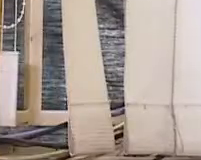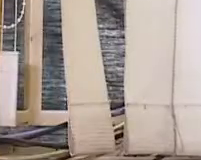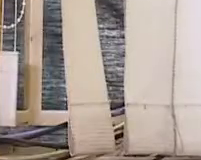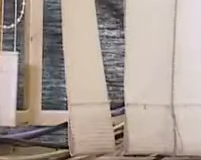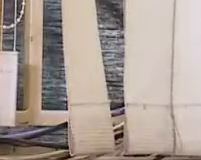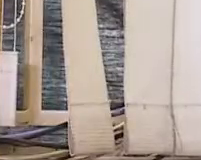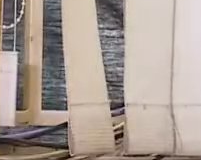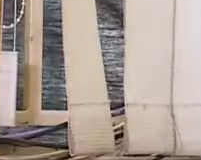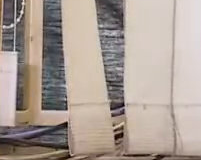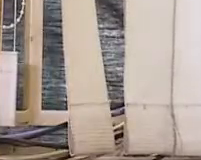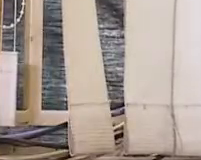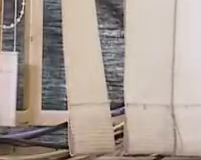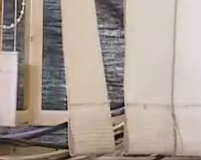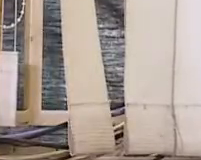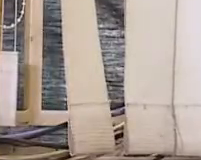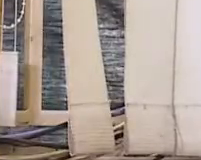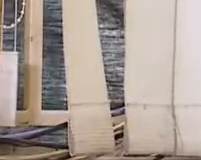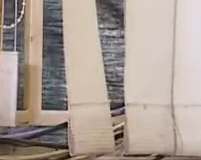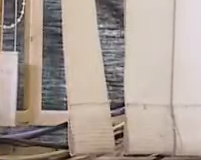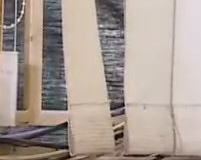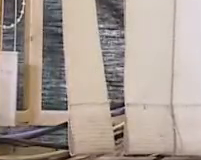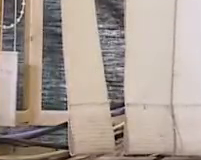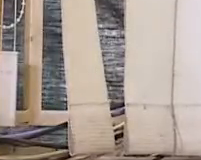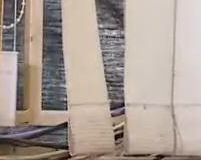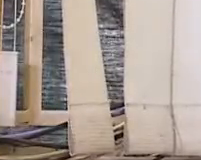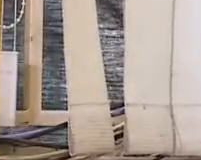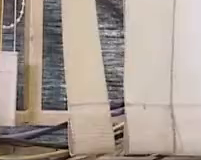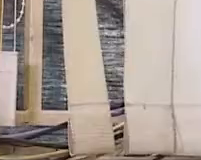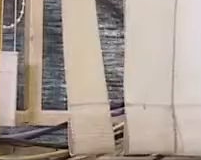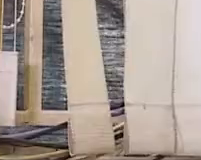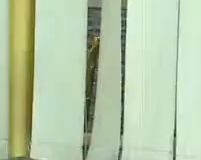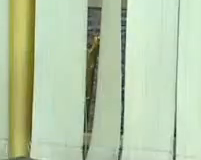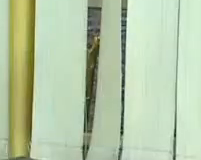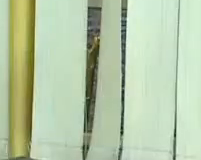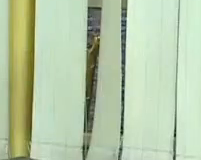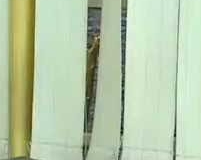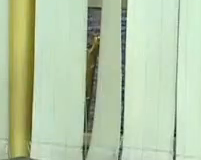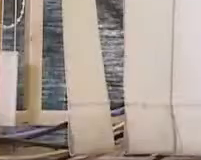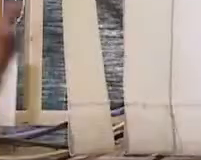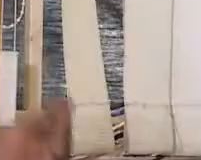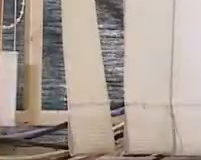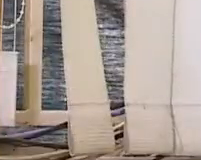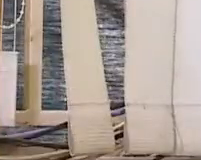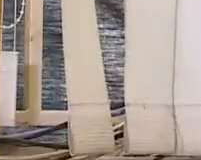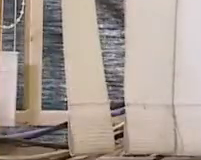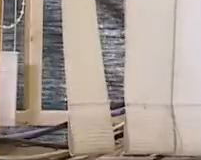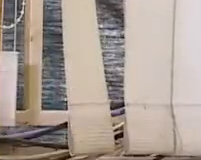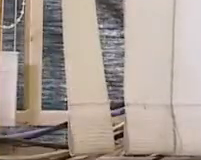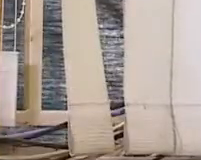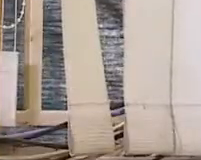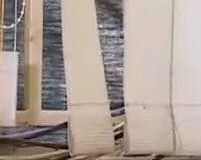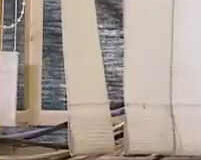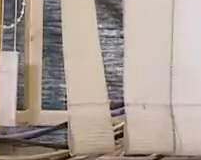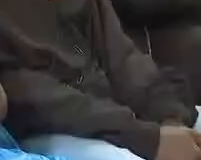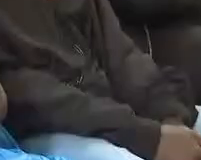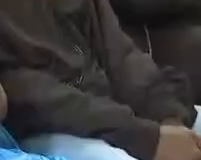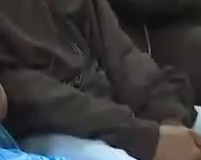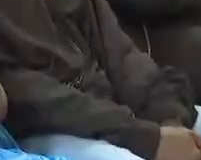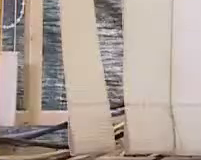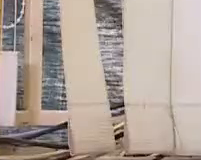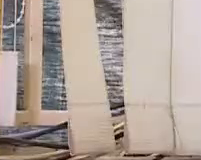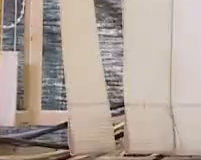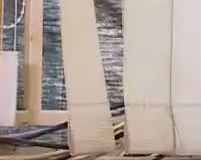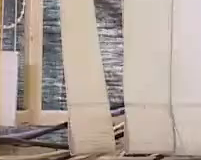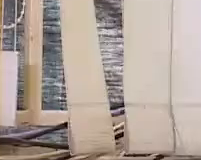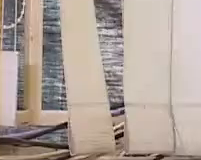ya makango umesema ni kuweka watu kwa kali, si ndio? Maanisha wewe. Kazi yangu ni kupepa watu, ni wapepe na mkono ni waweke ndani ya kali. You look